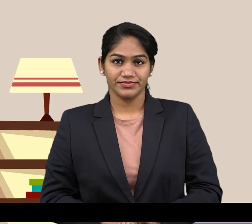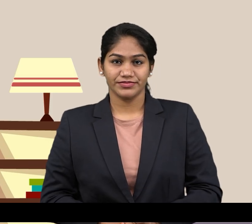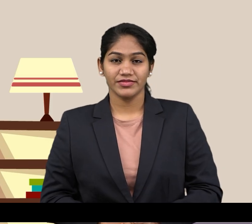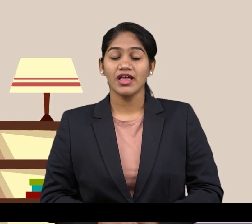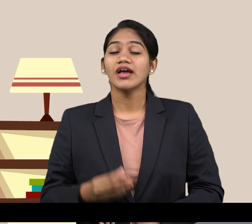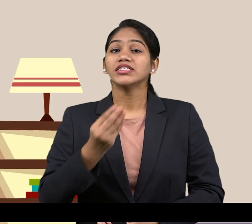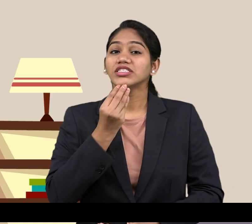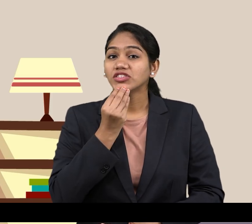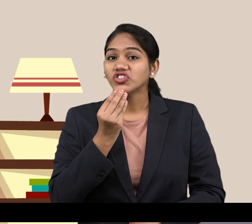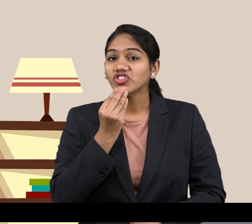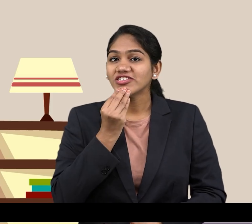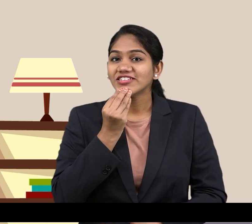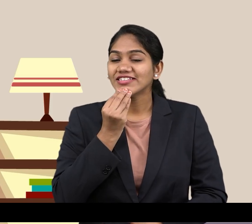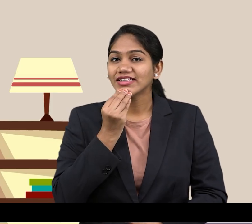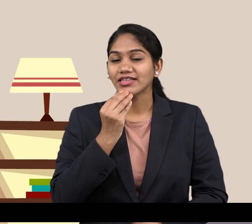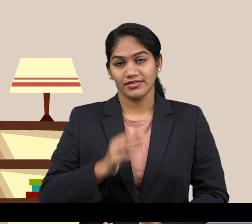ठोड़ी